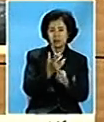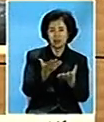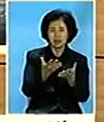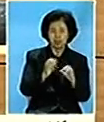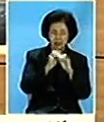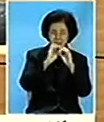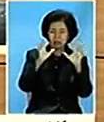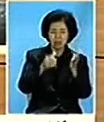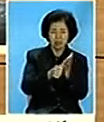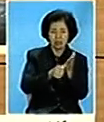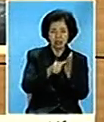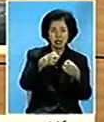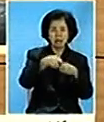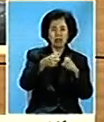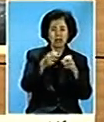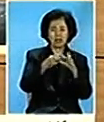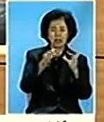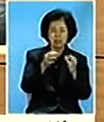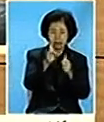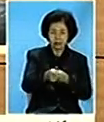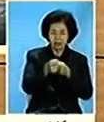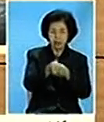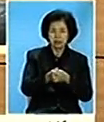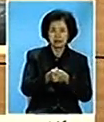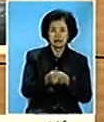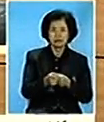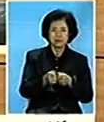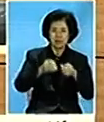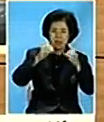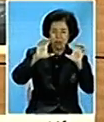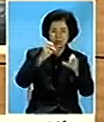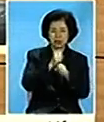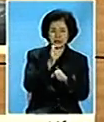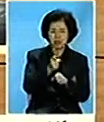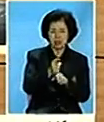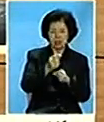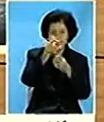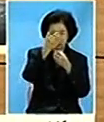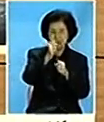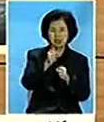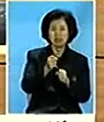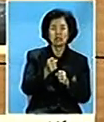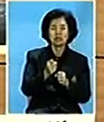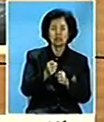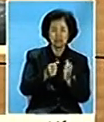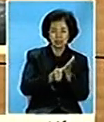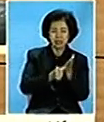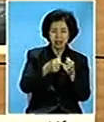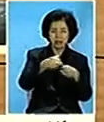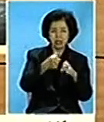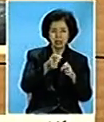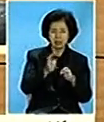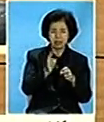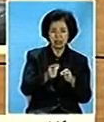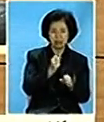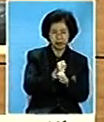เจนที่จะแก้ปัญหาเกี่ยวกับเรื่องการเกษตรได้ถ้าหากรัฐบาลทำจริงให้ความสนใจต่อสิ่งที่จะแก้ปัญหาแล้วผมว่าแก้ได้ครับ